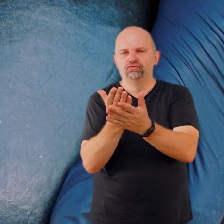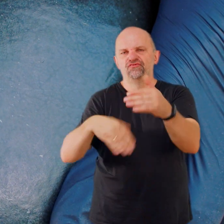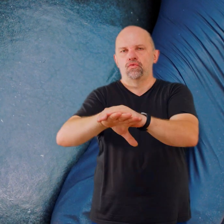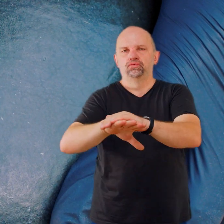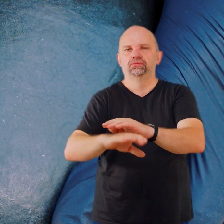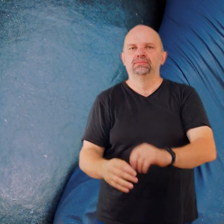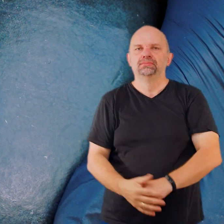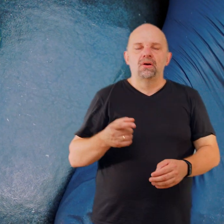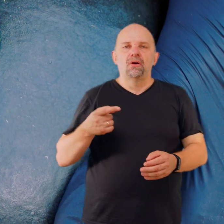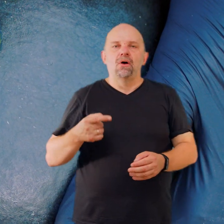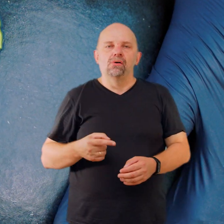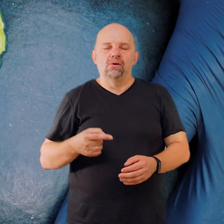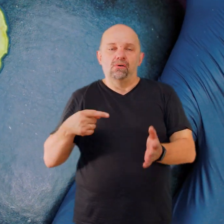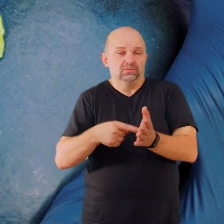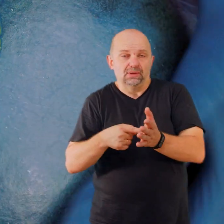I wyciągamy.